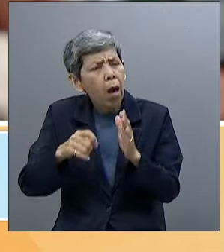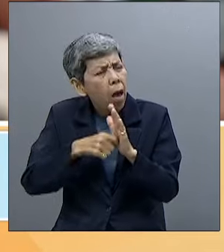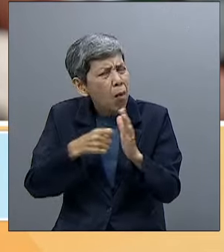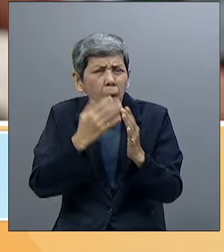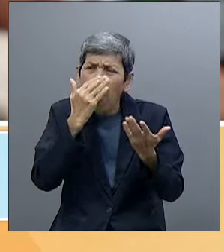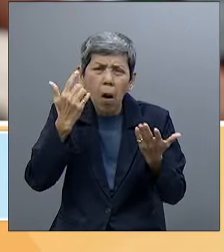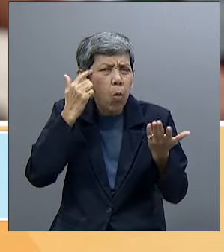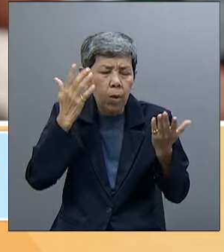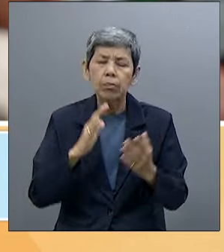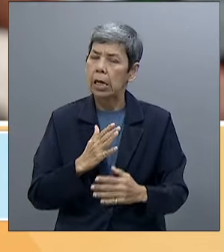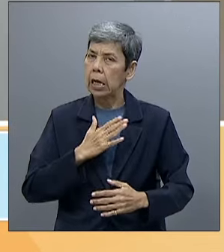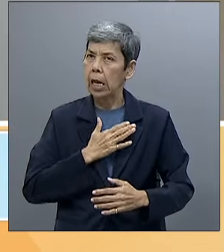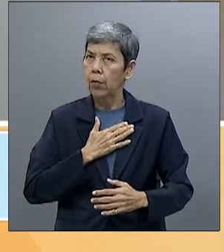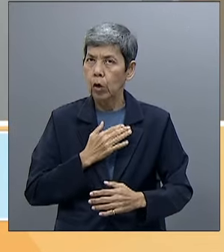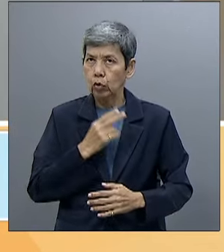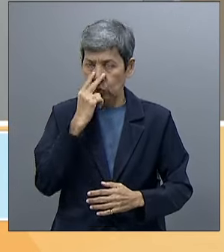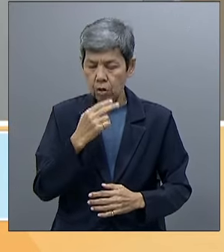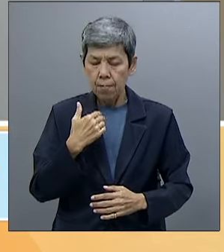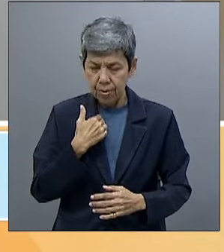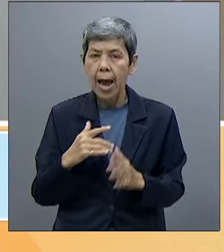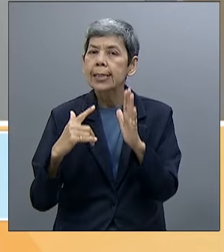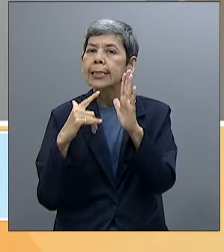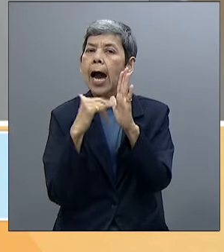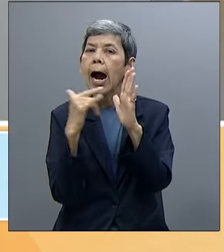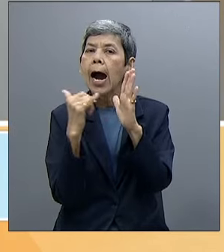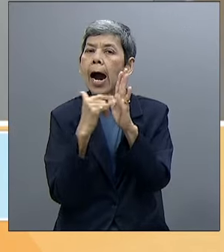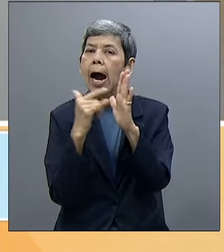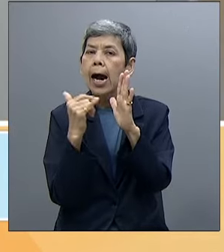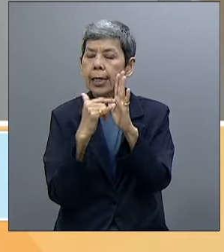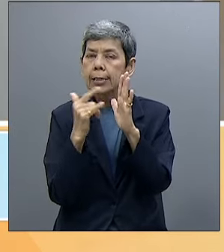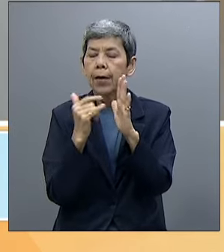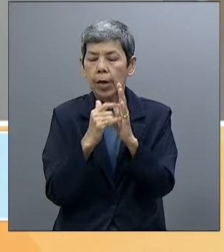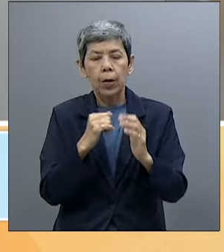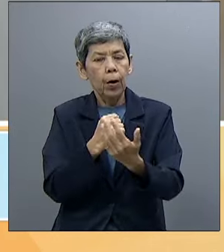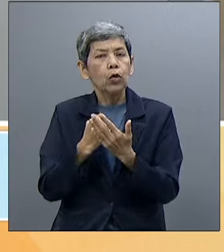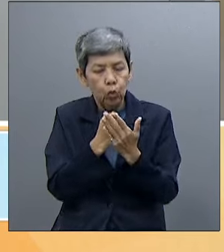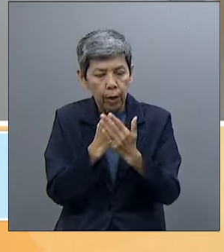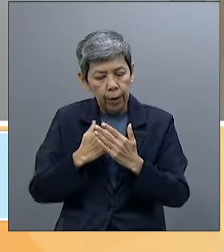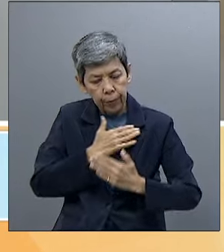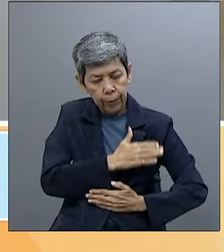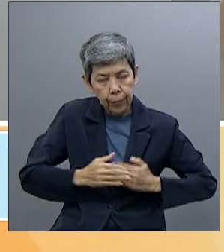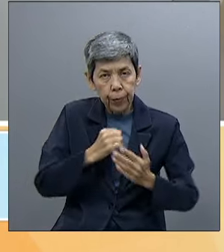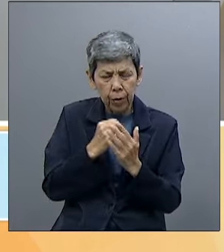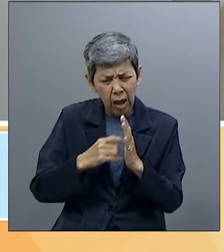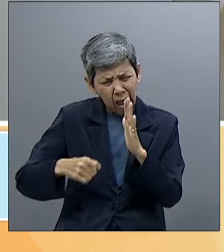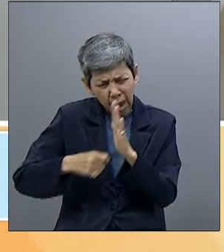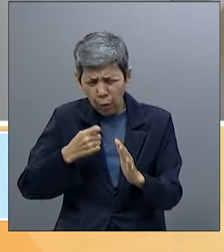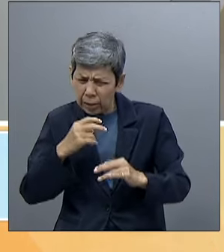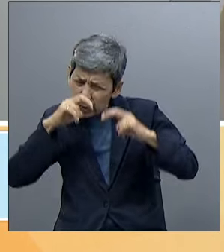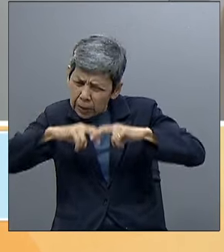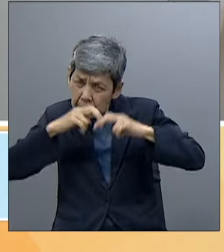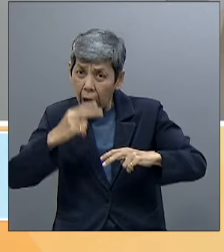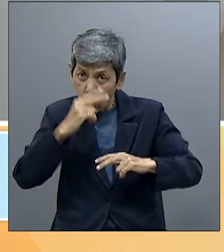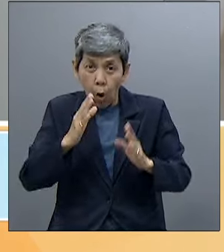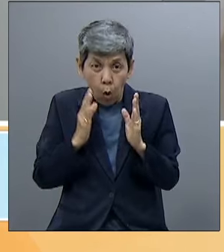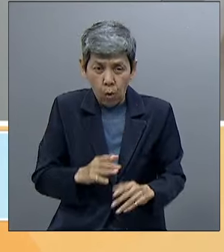เจอเนี่ยเราก็มักจะมียานะคะเพื่อช่วยควบคุมอาการแต่ถ้าเกิดว่าหาสาเหตุเจอนะคะหลาย